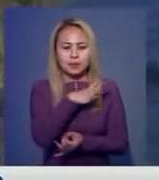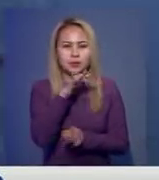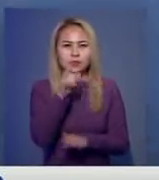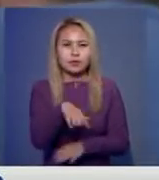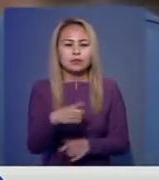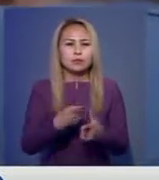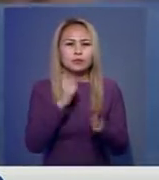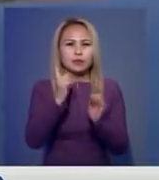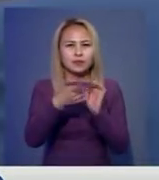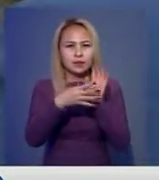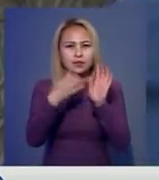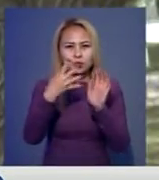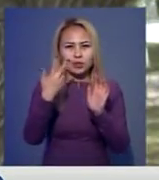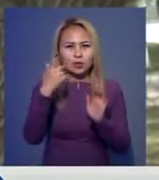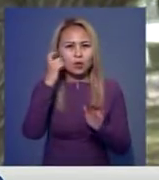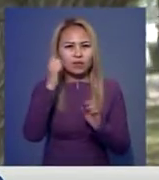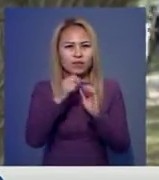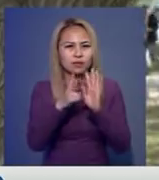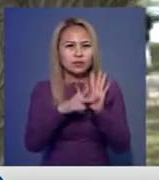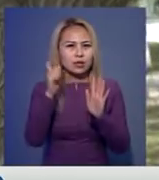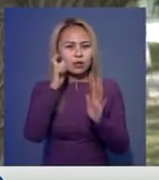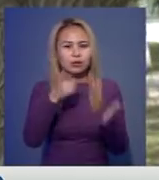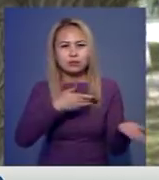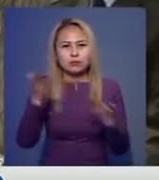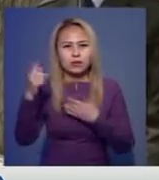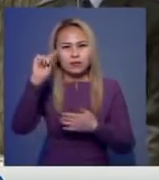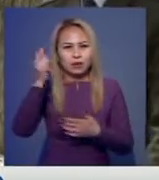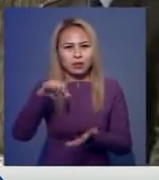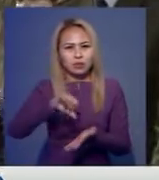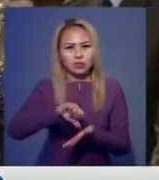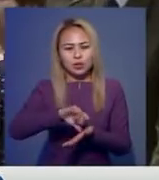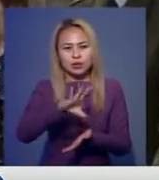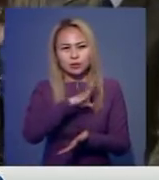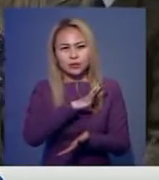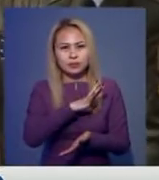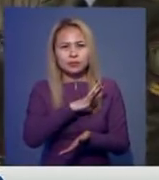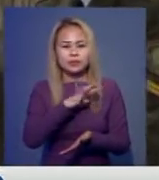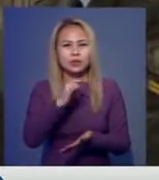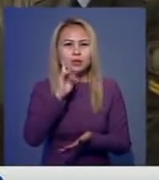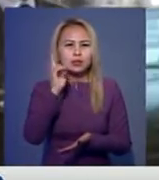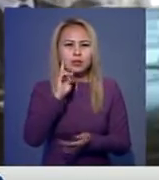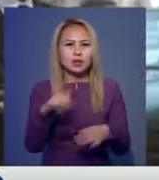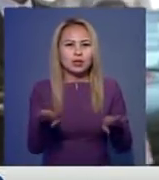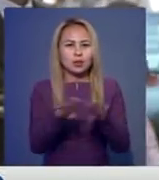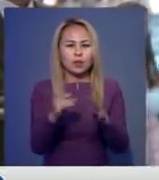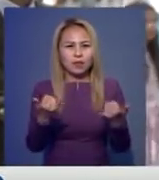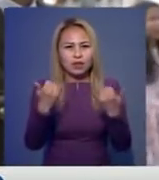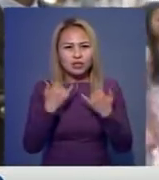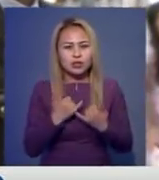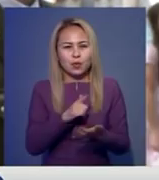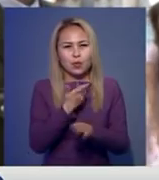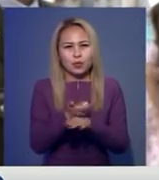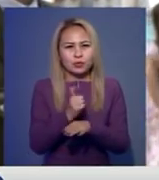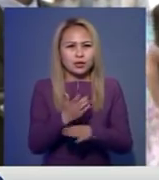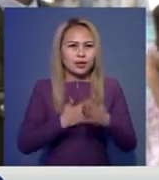Ақсақал 1943 жылы небәрі 18 жасында соғысқа аттанып, қанды қырғынның бел ортасында болған. Жастардың осындай құрметіне қарт